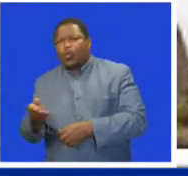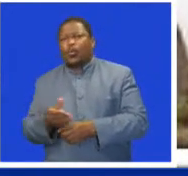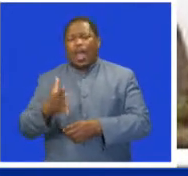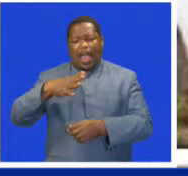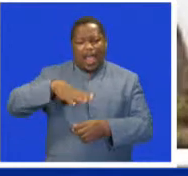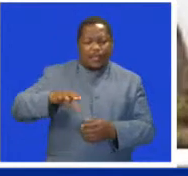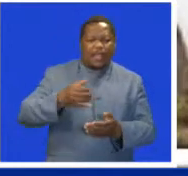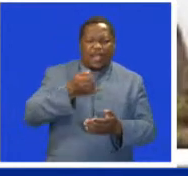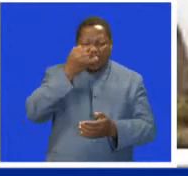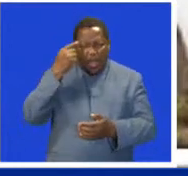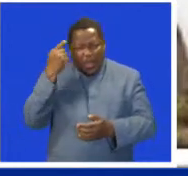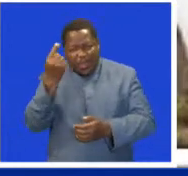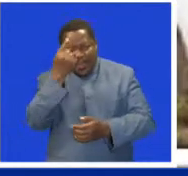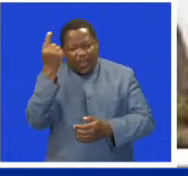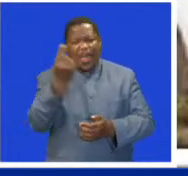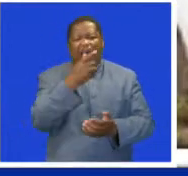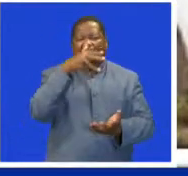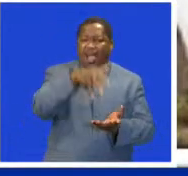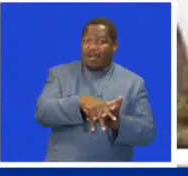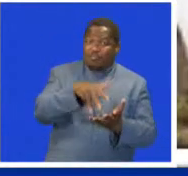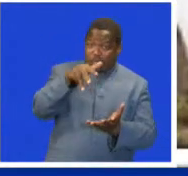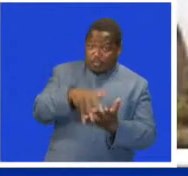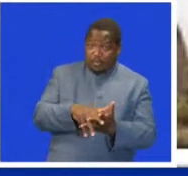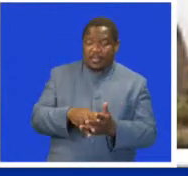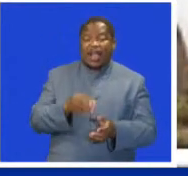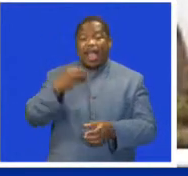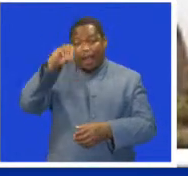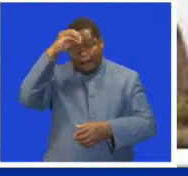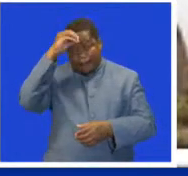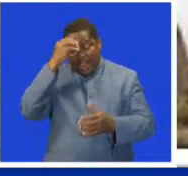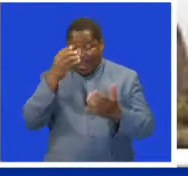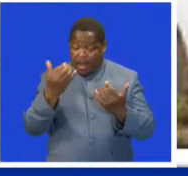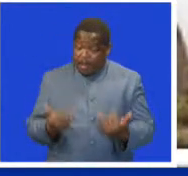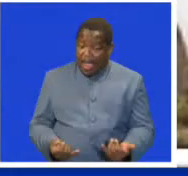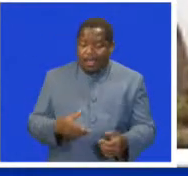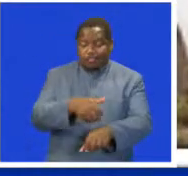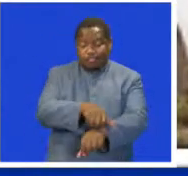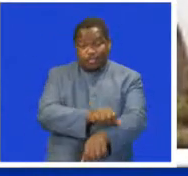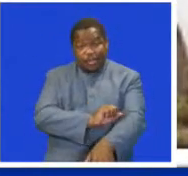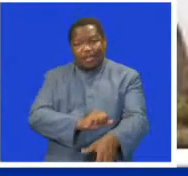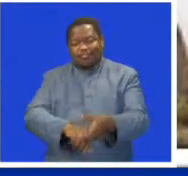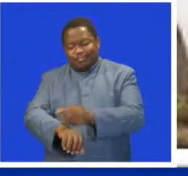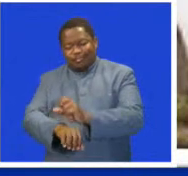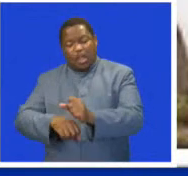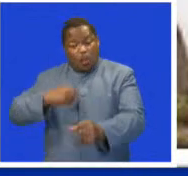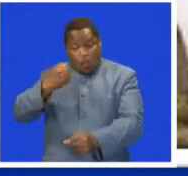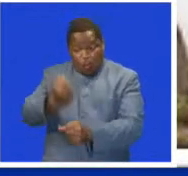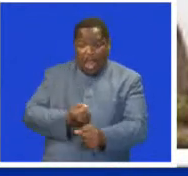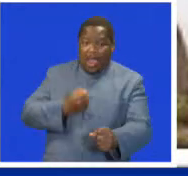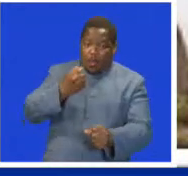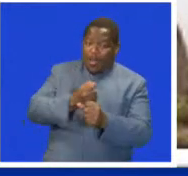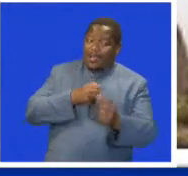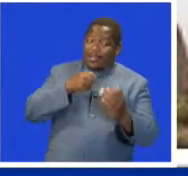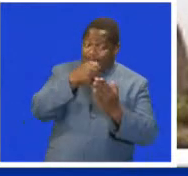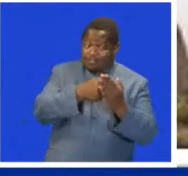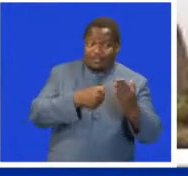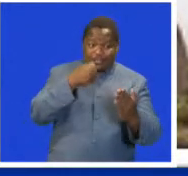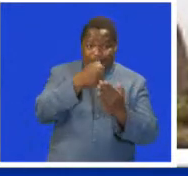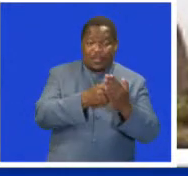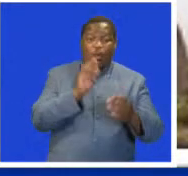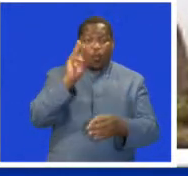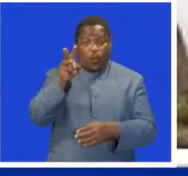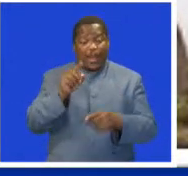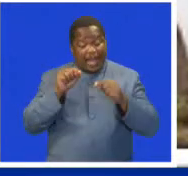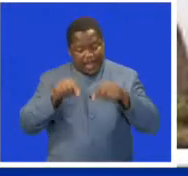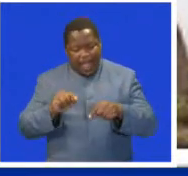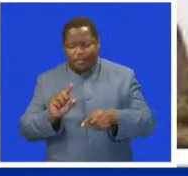sitawukwenda lokufanele sisifunda nje lapha esibonjeni indzaba lesitawisebenta lenamasinyane njengoba siyithole khona lamhla ukuthi